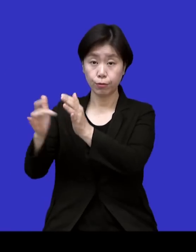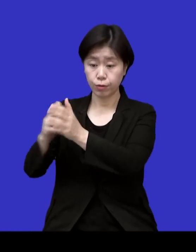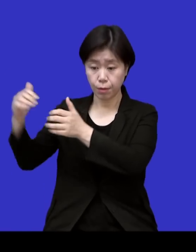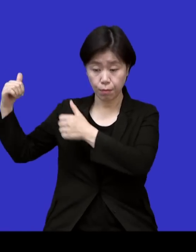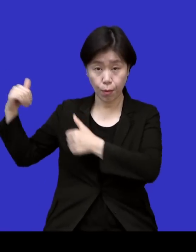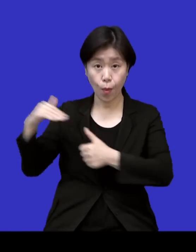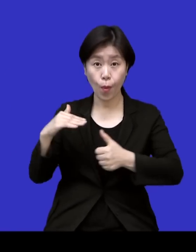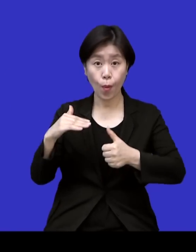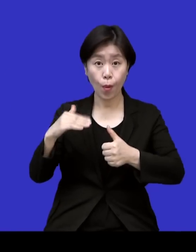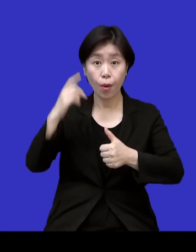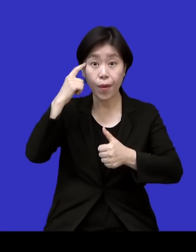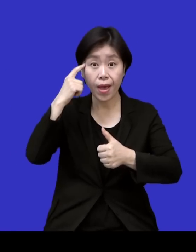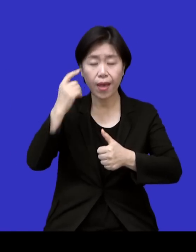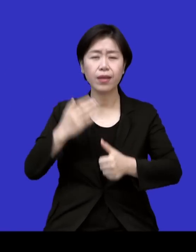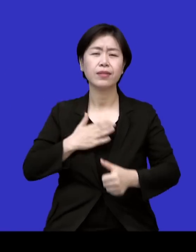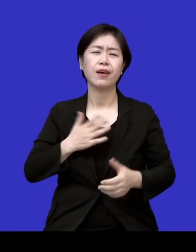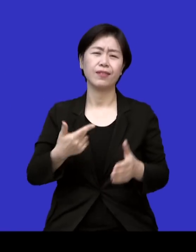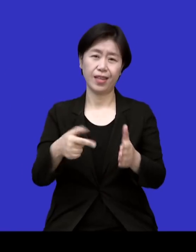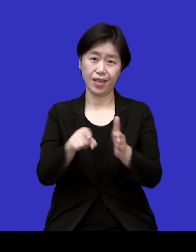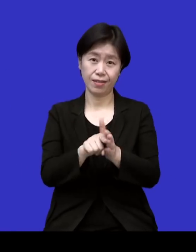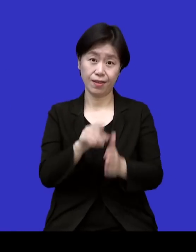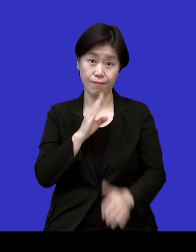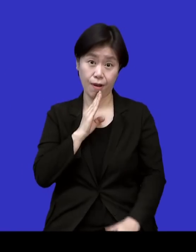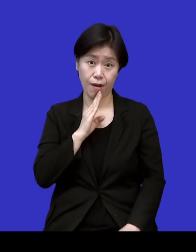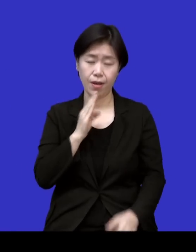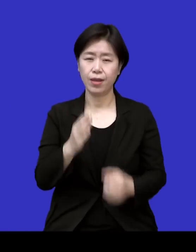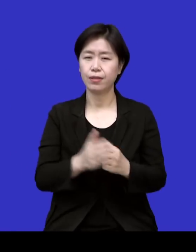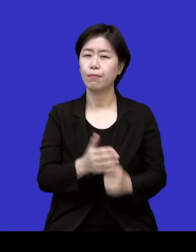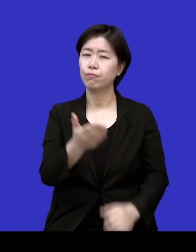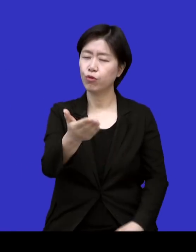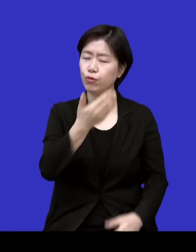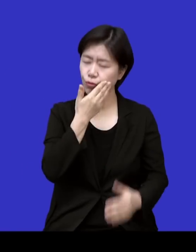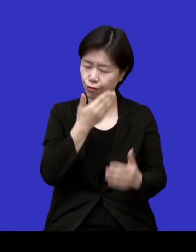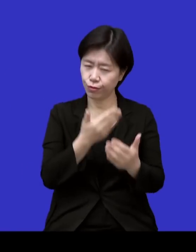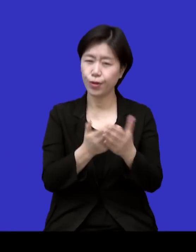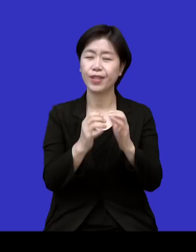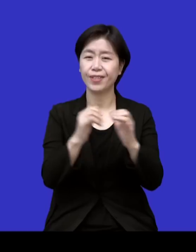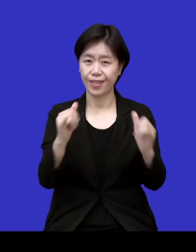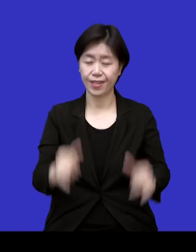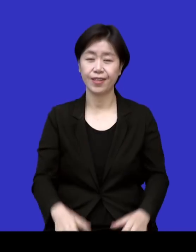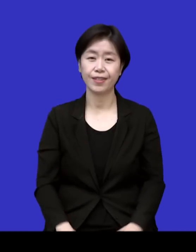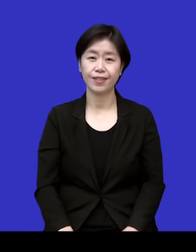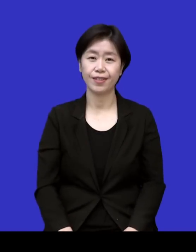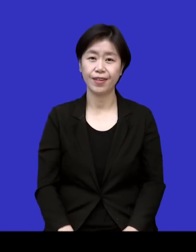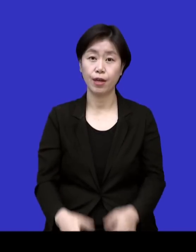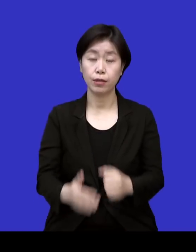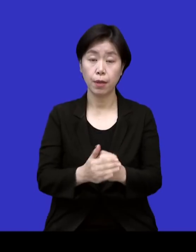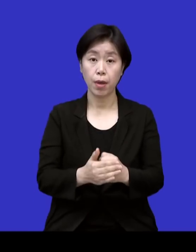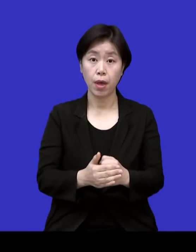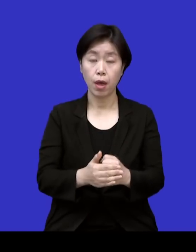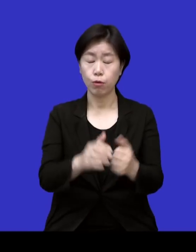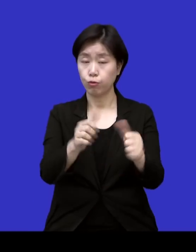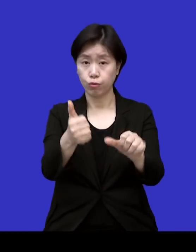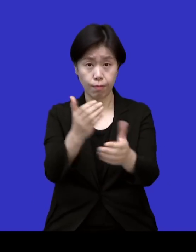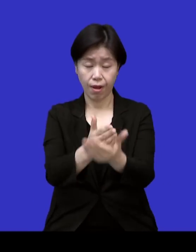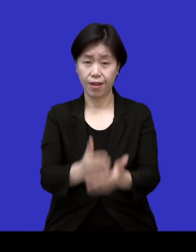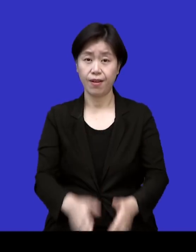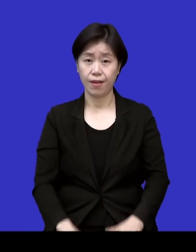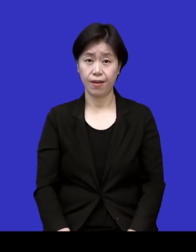당신은 하나님의 보배롭고 존귀한 자녀다. 네. 그러니까 생명 포기하지